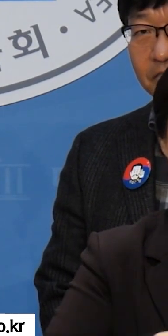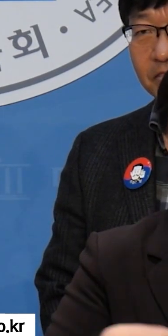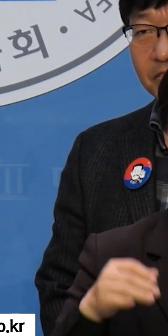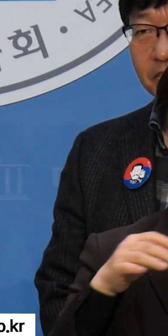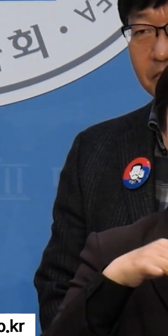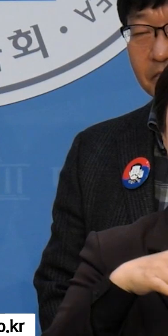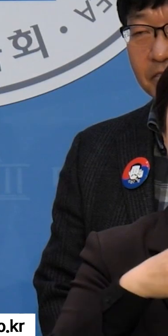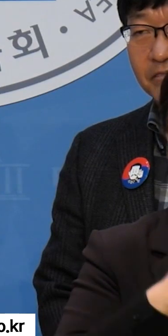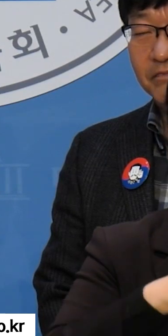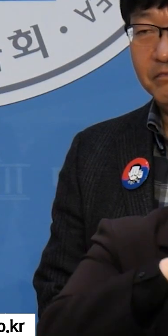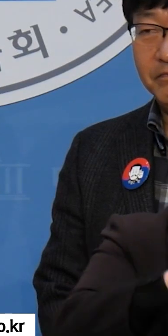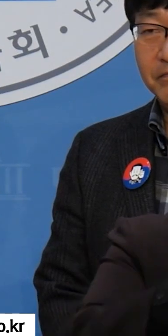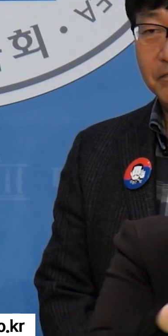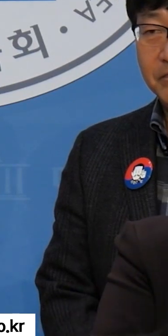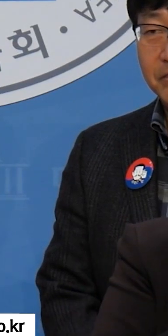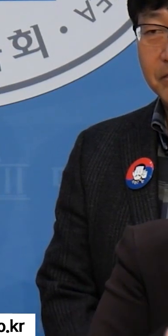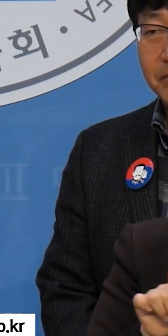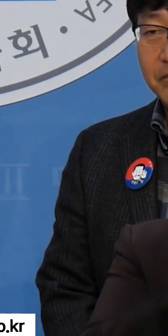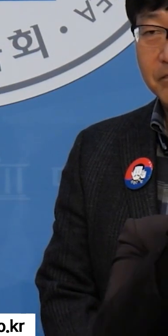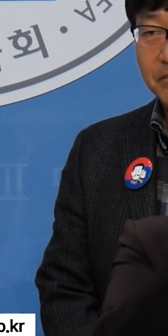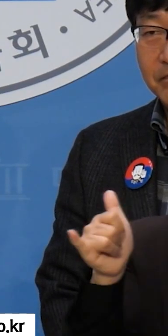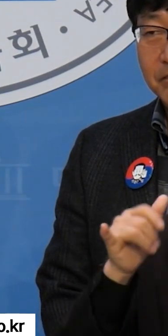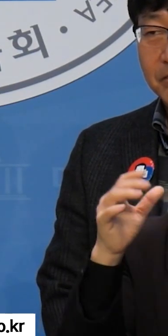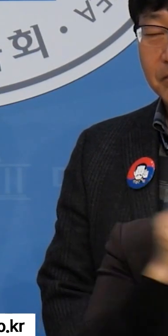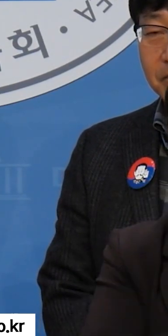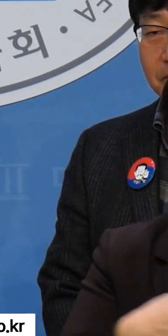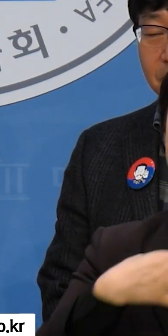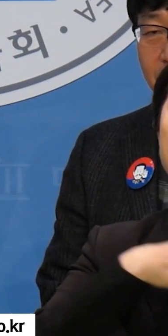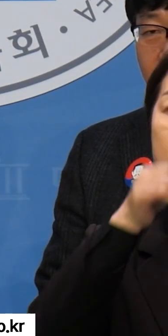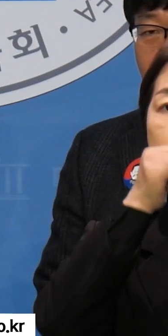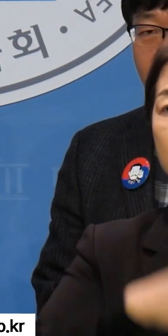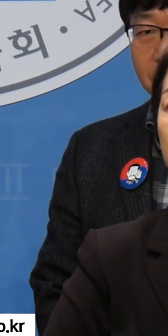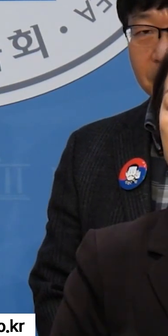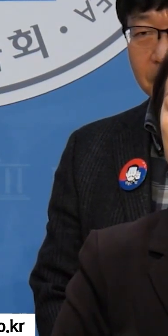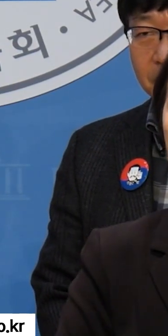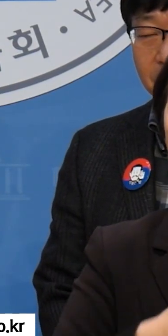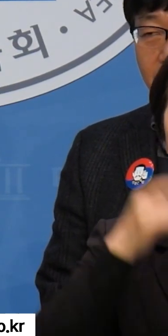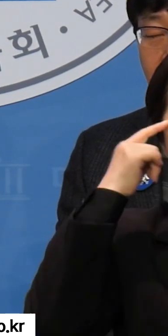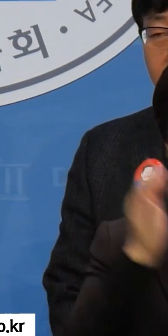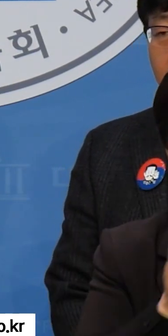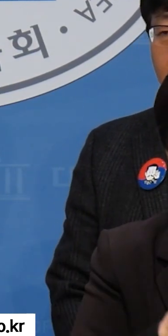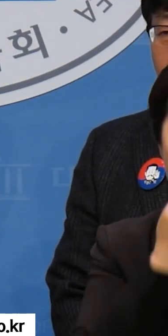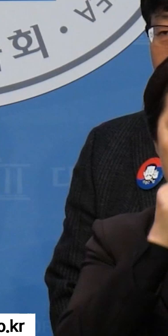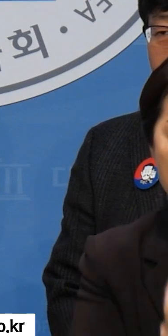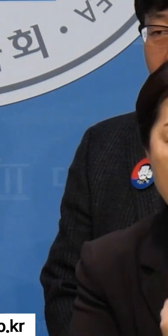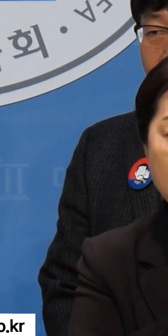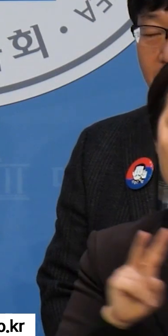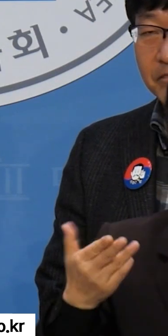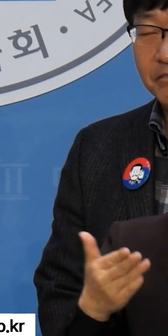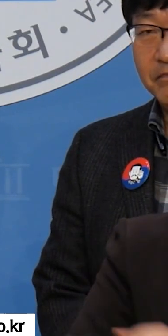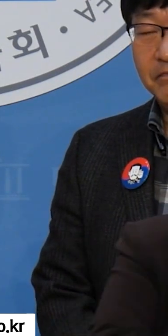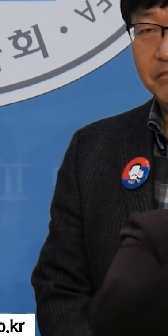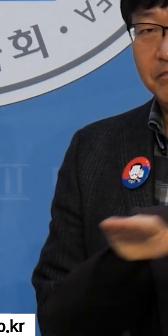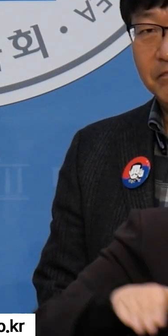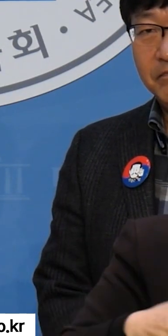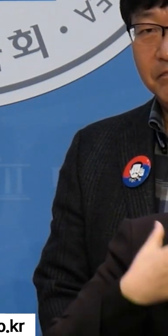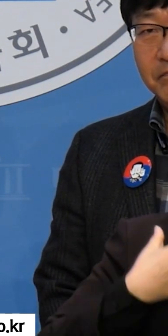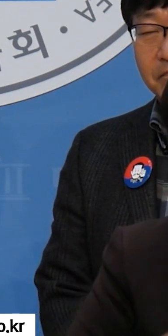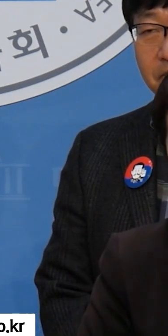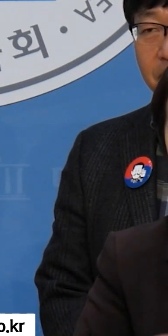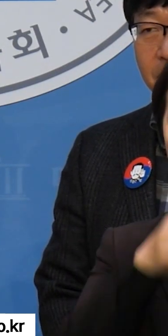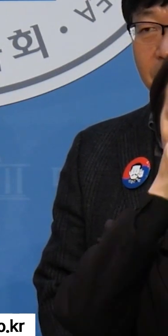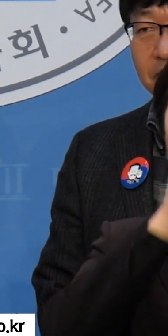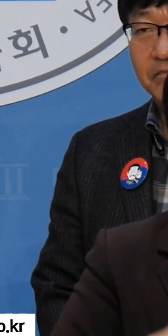때문에 계속해서 민생이 망가지고 있습니다. 따라서 이 각자 도생을 해야만 하는 현실에 대해서 많은 시민들께서 좌절감을